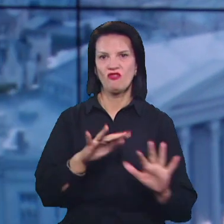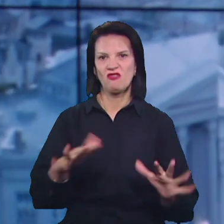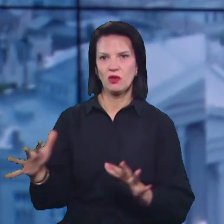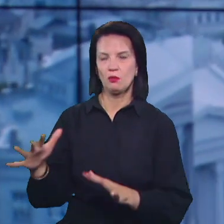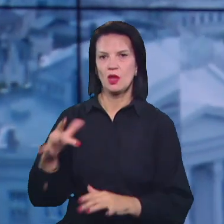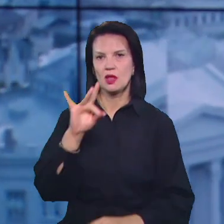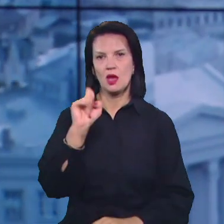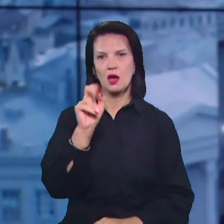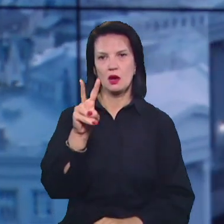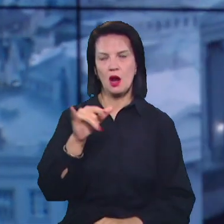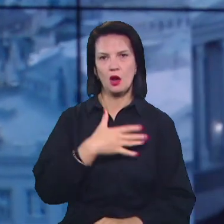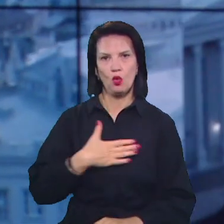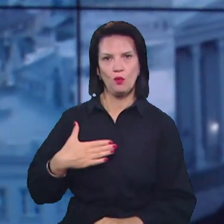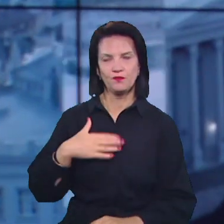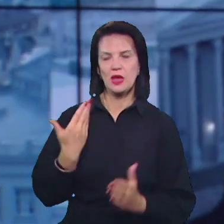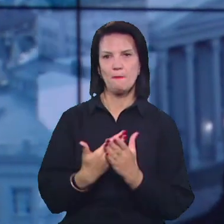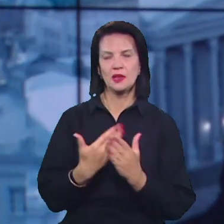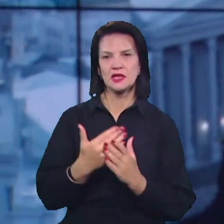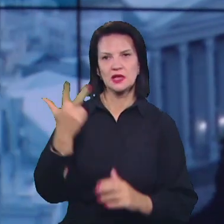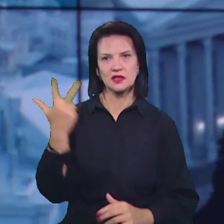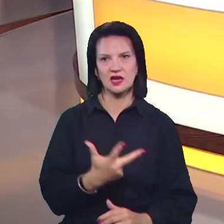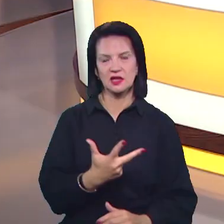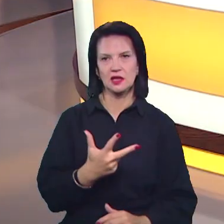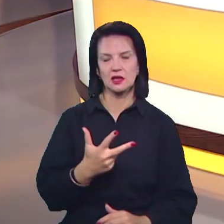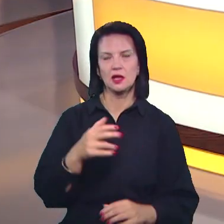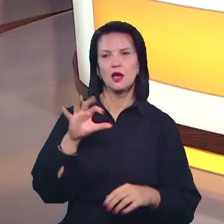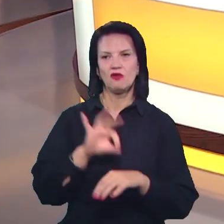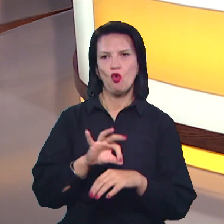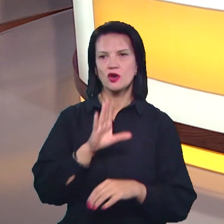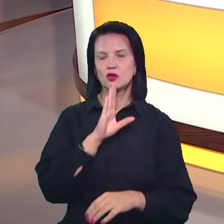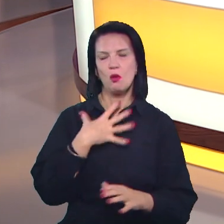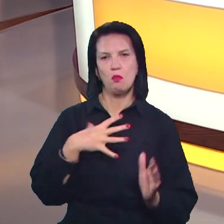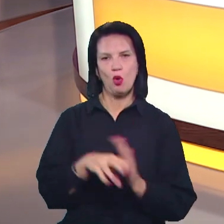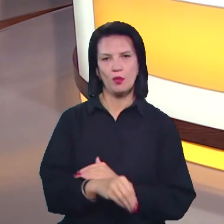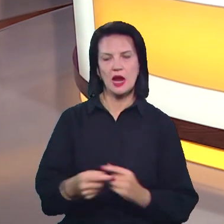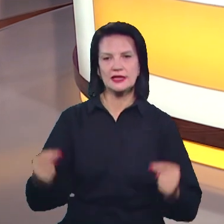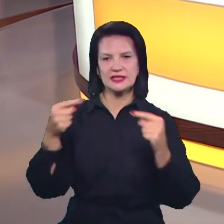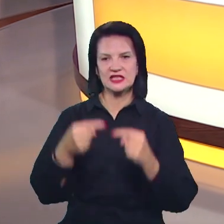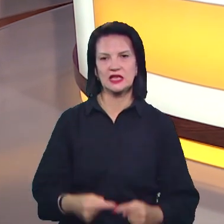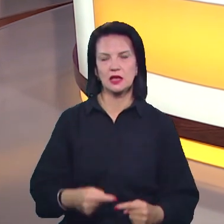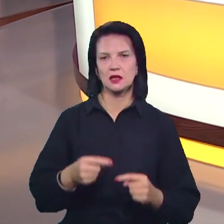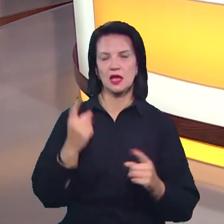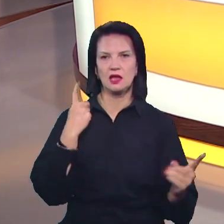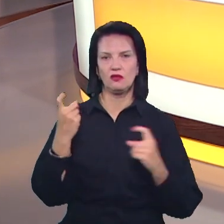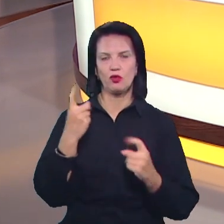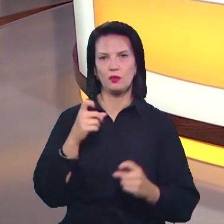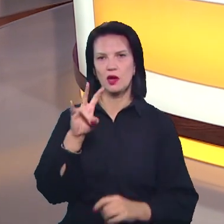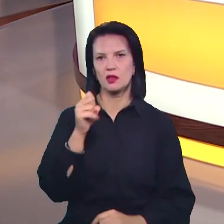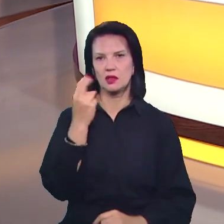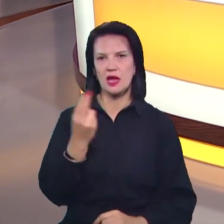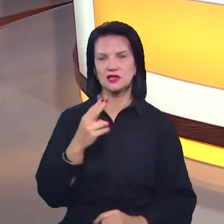грудної залози, і близько третини хворих жінок помирає. Згідно даних Національного інституту раку, в Україні